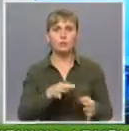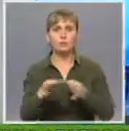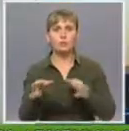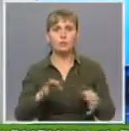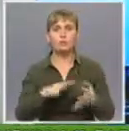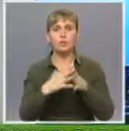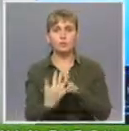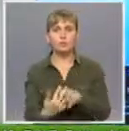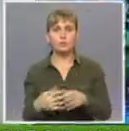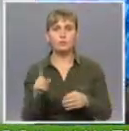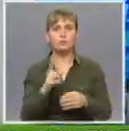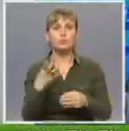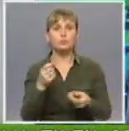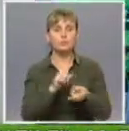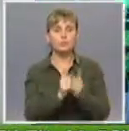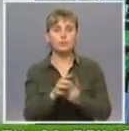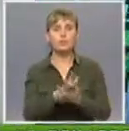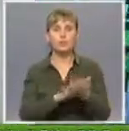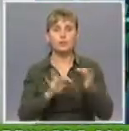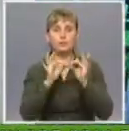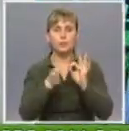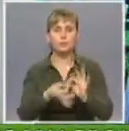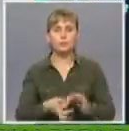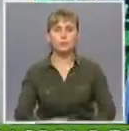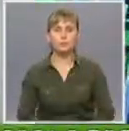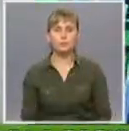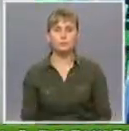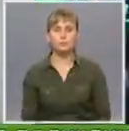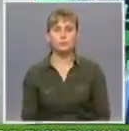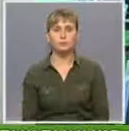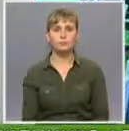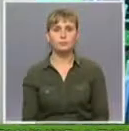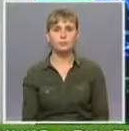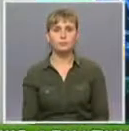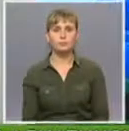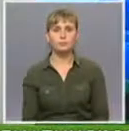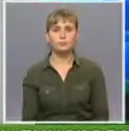с выходом в пригородные поселки. Что еще изменится, расскажет Дильмурат Муталипов.